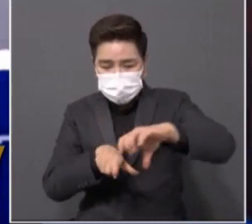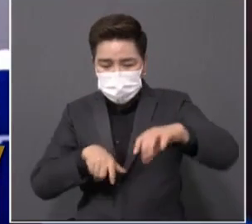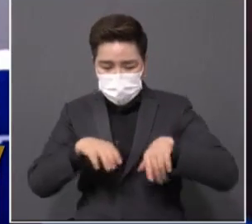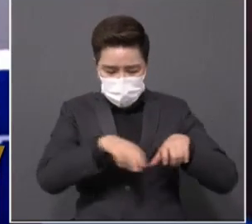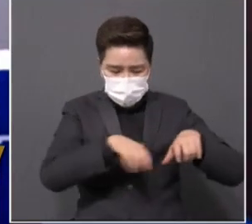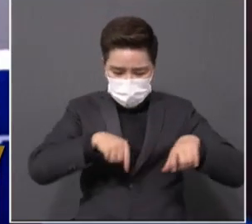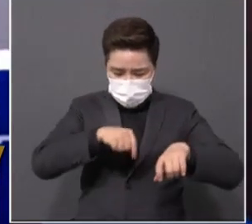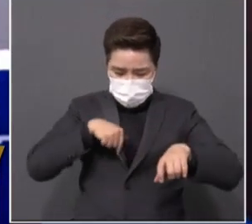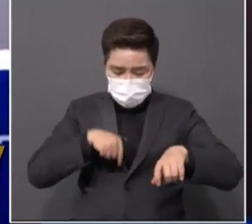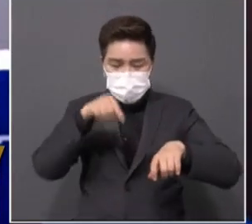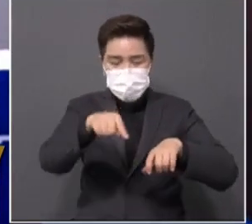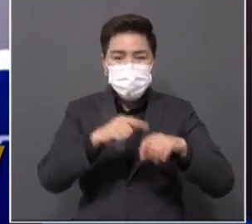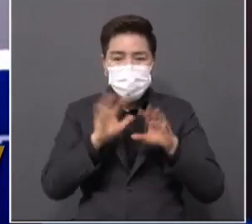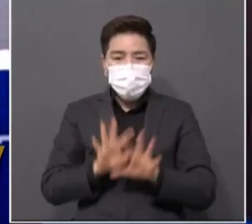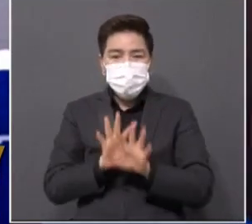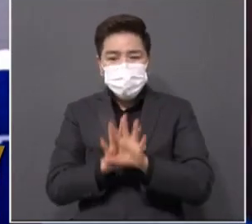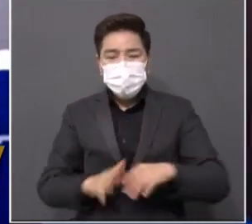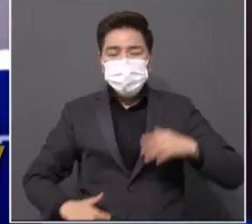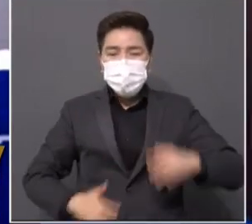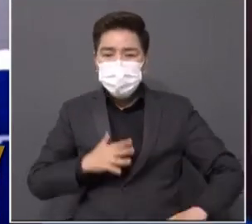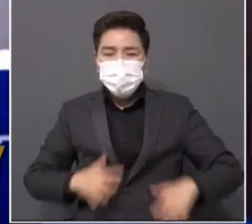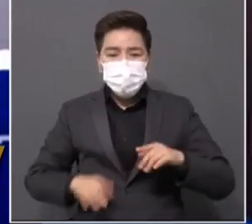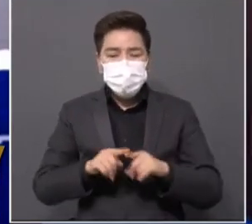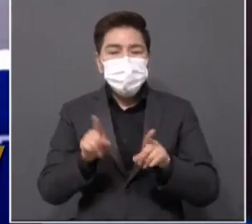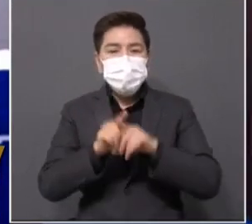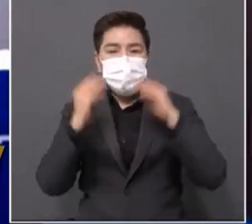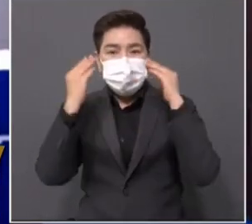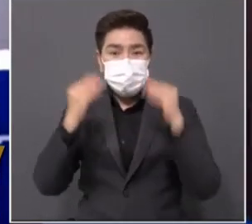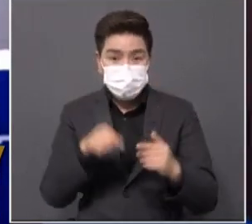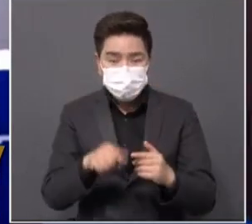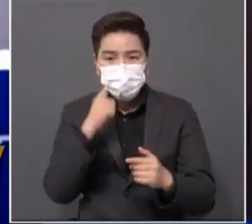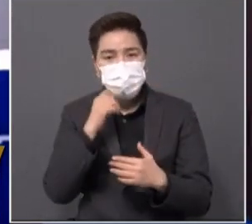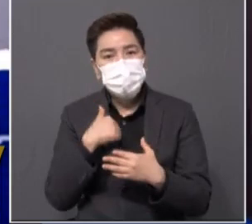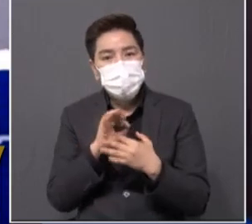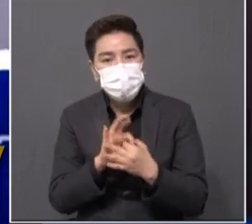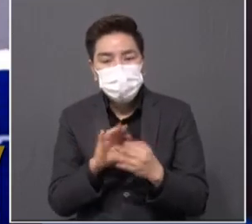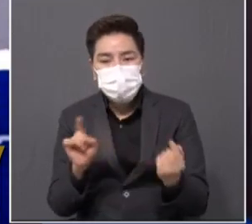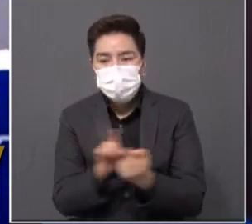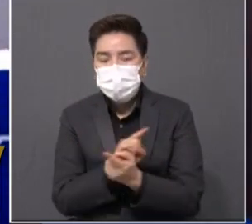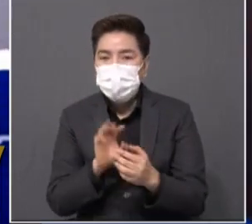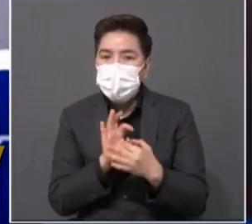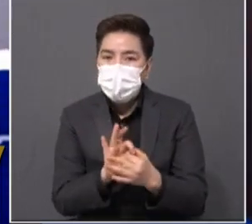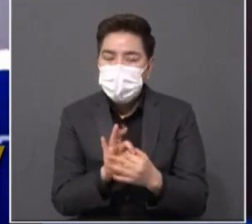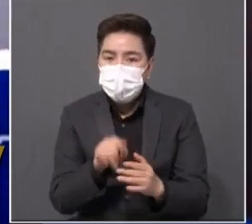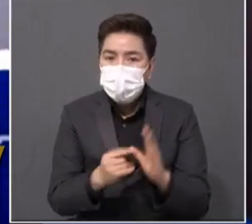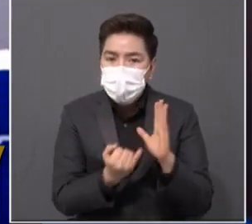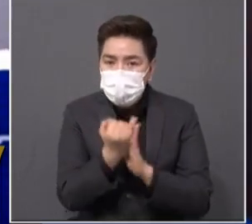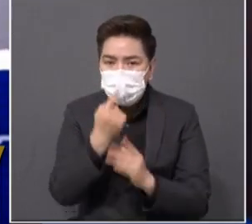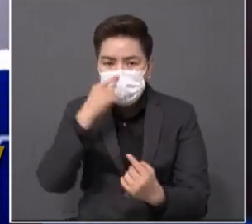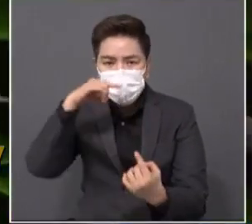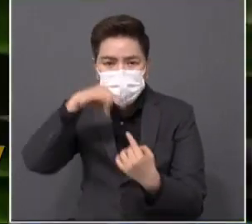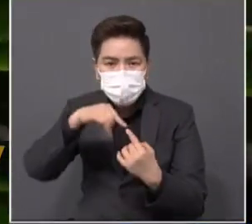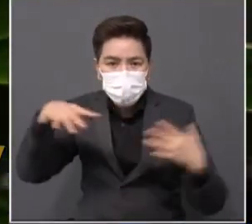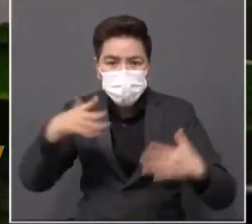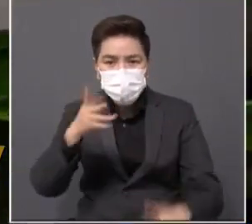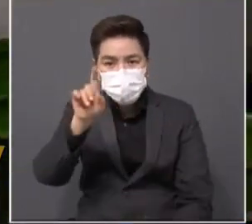ีและจะมีกรมตัวกันขบวนเดินพันร์ต Garyาร เรื่การกจกรรดักลาวเกดขอหงใยจากสังคมนะครับและถูกต้องหมอสมข